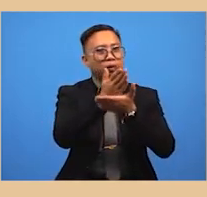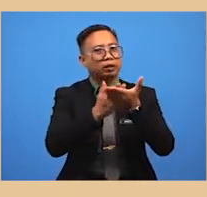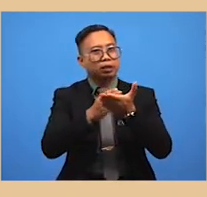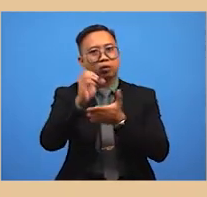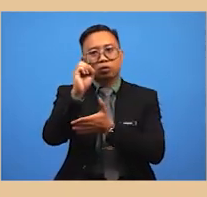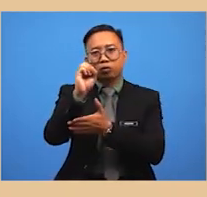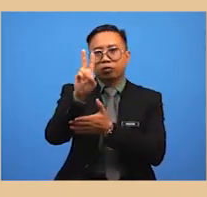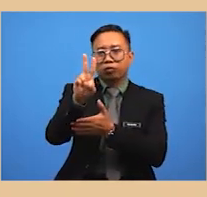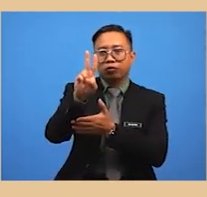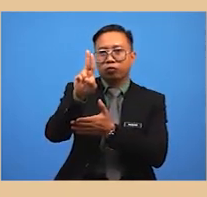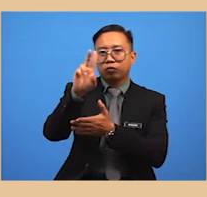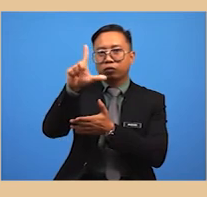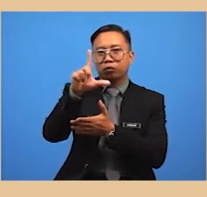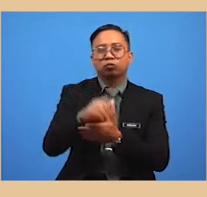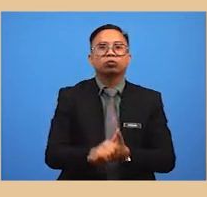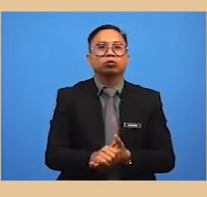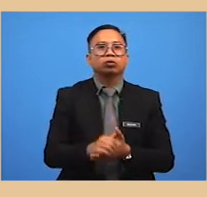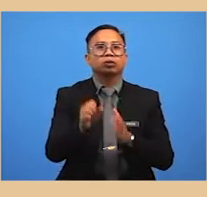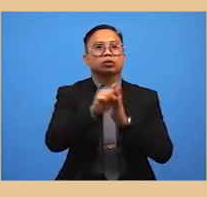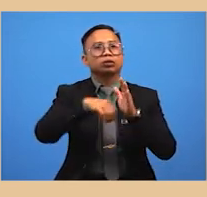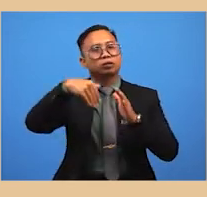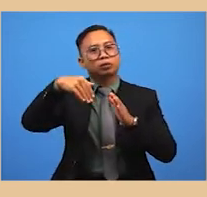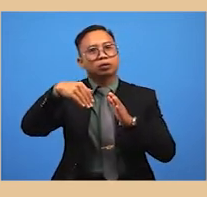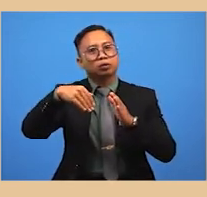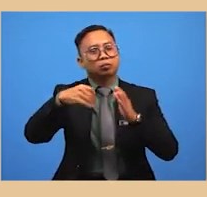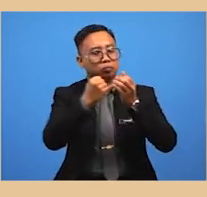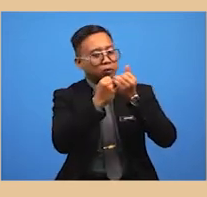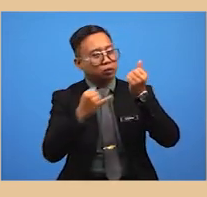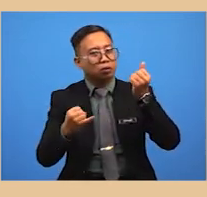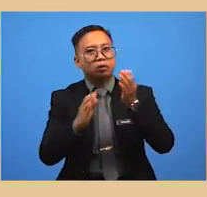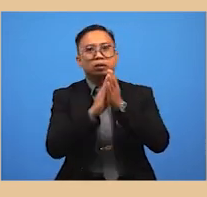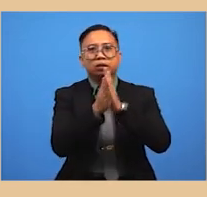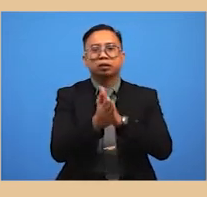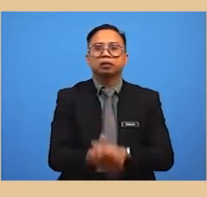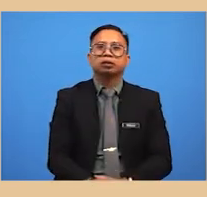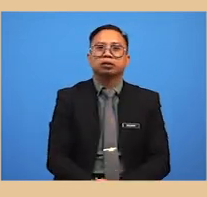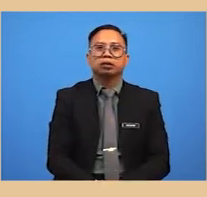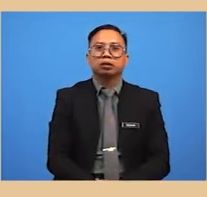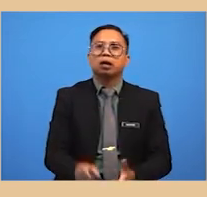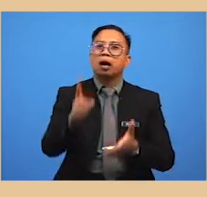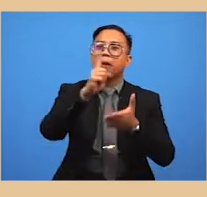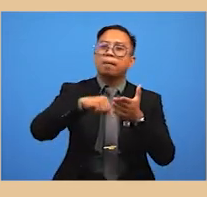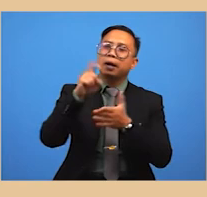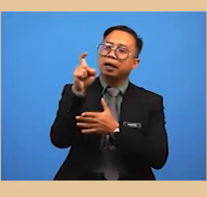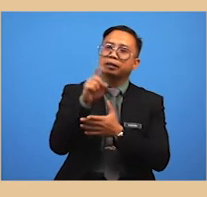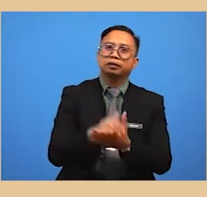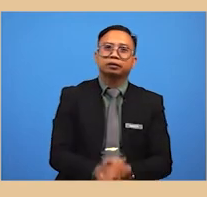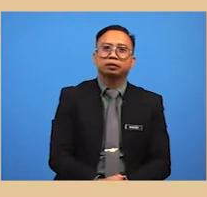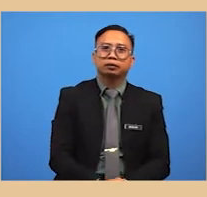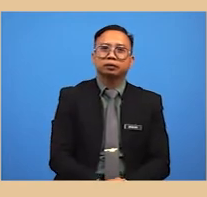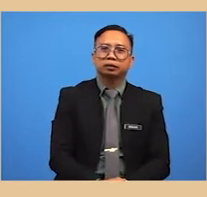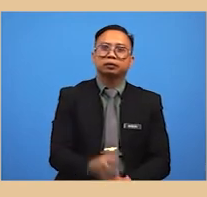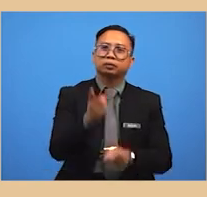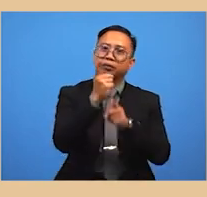sebahagian ovum sejurus sebelum persenyawaan berlaku. Apakah X?